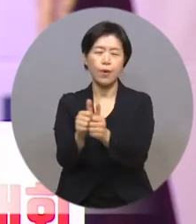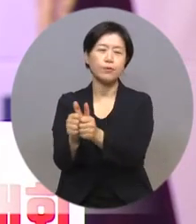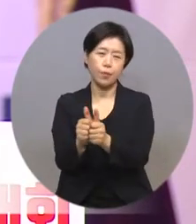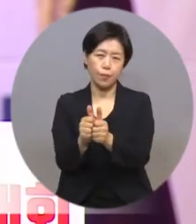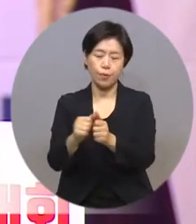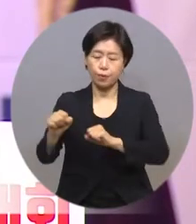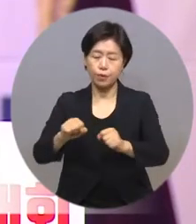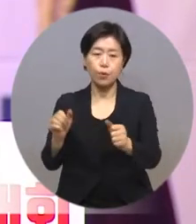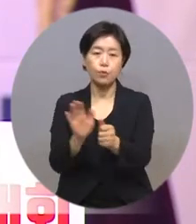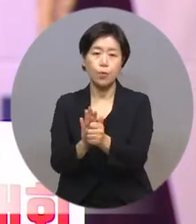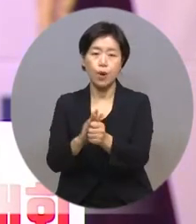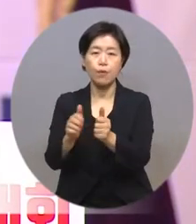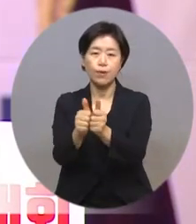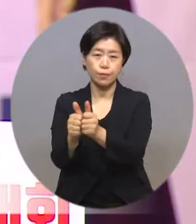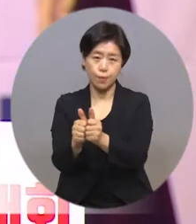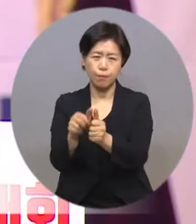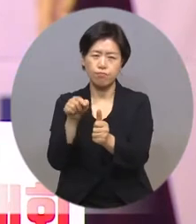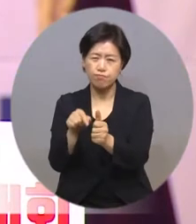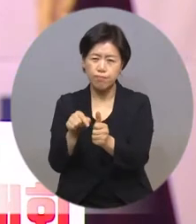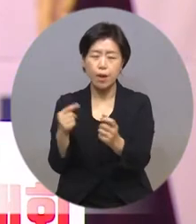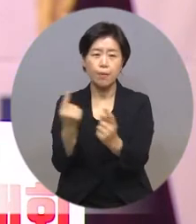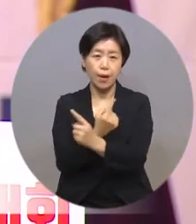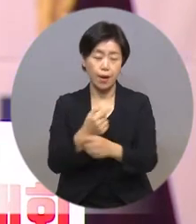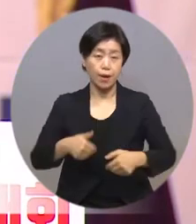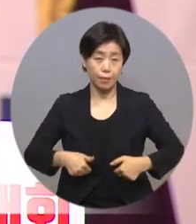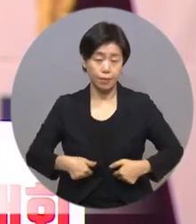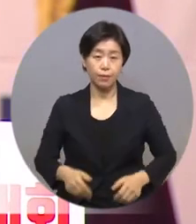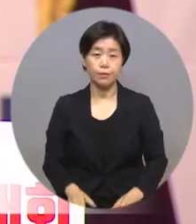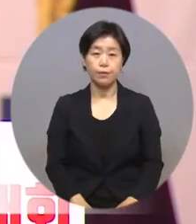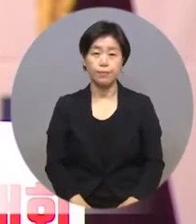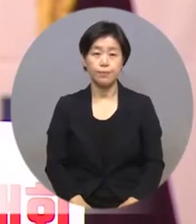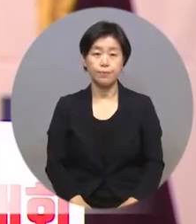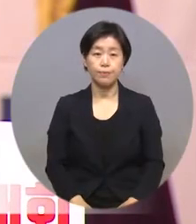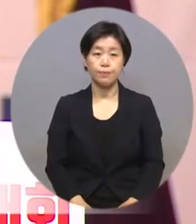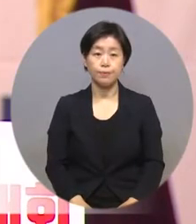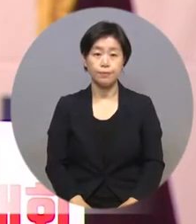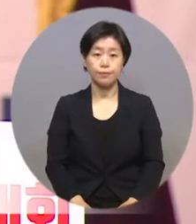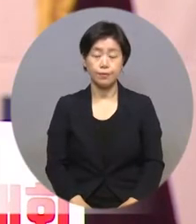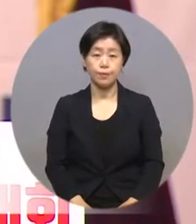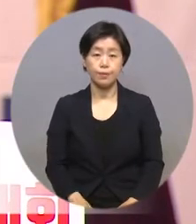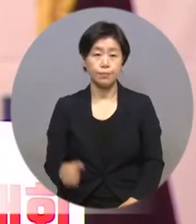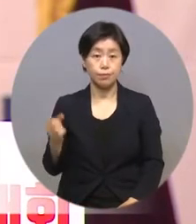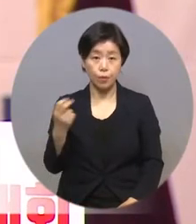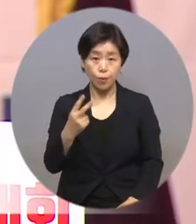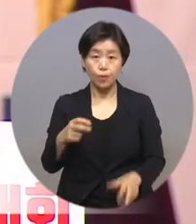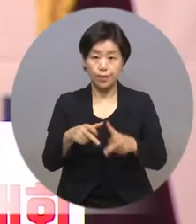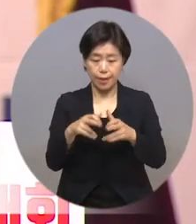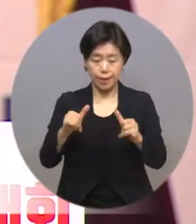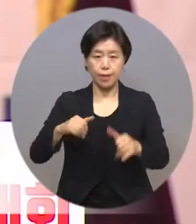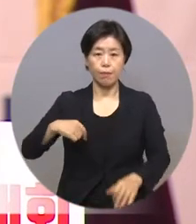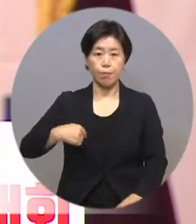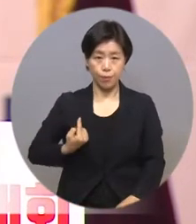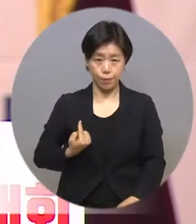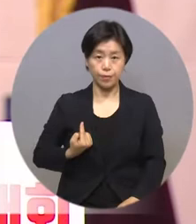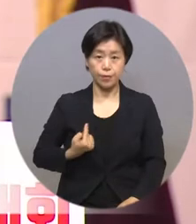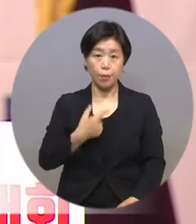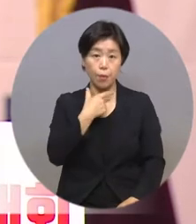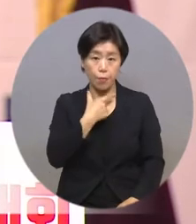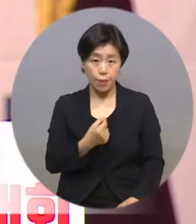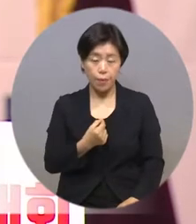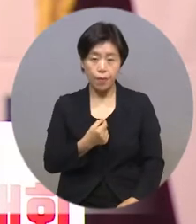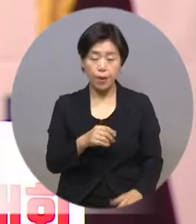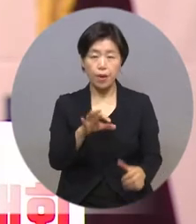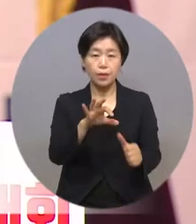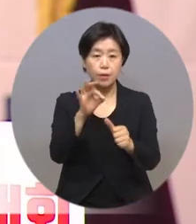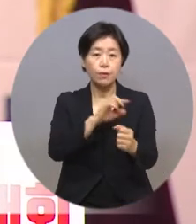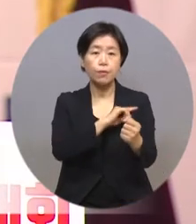지원인 제도를 시급히 개선해야 할 것입니다. 그리하여 장애인 당사자들에게